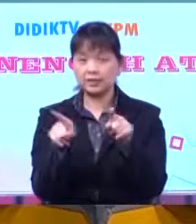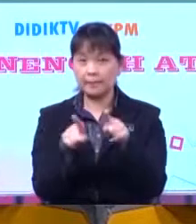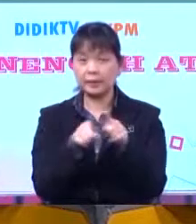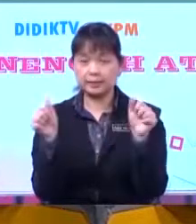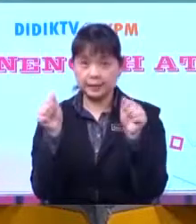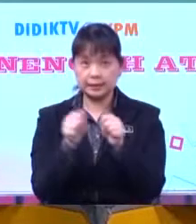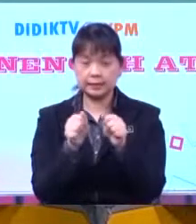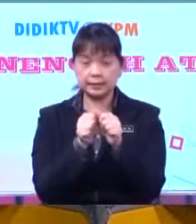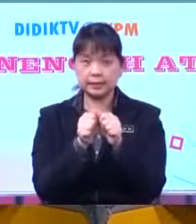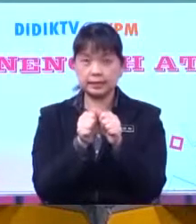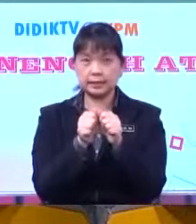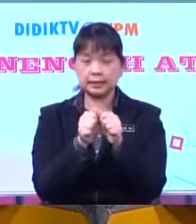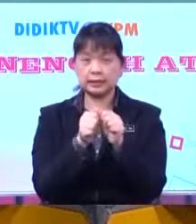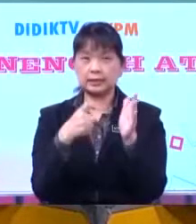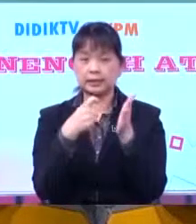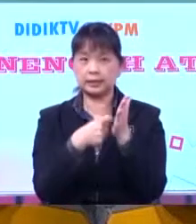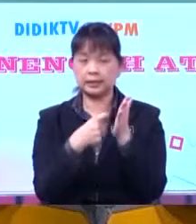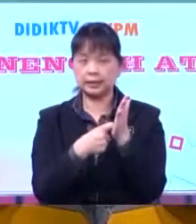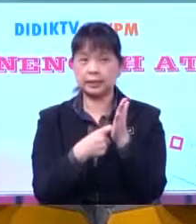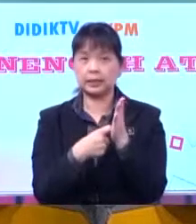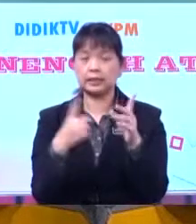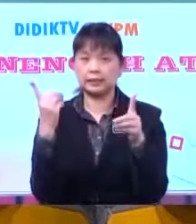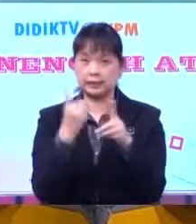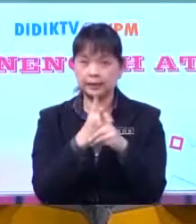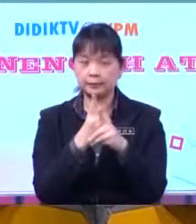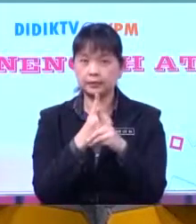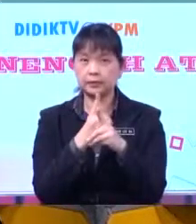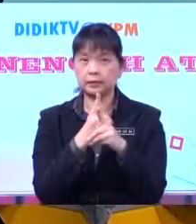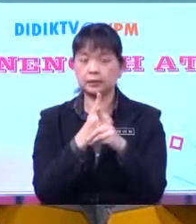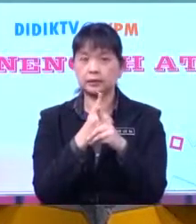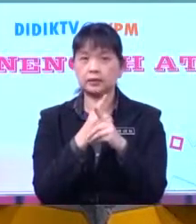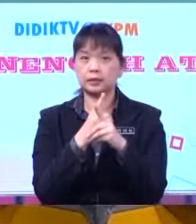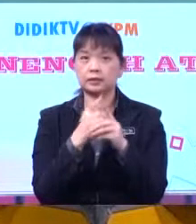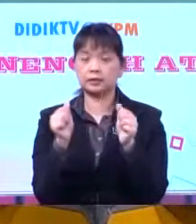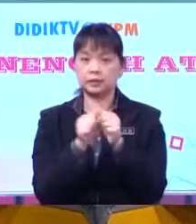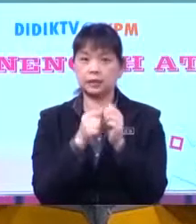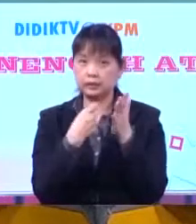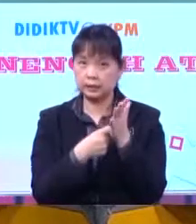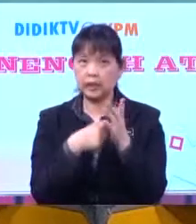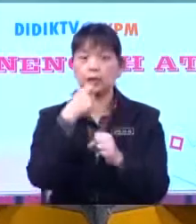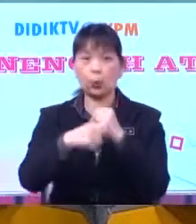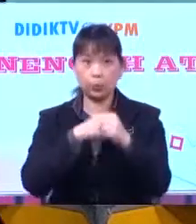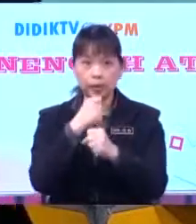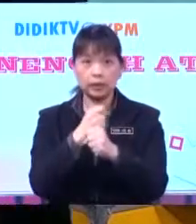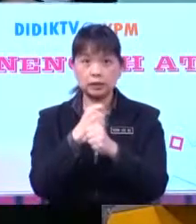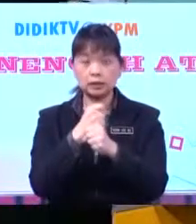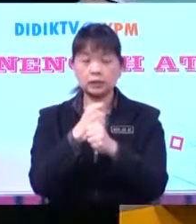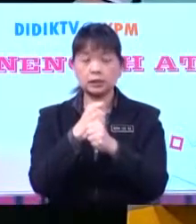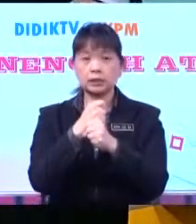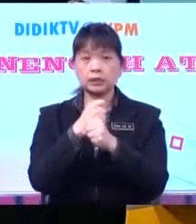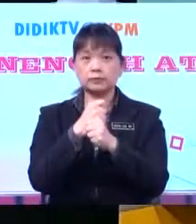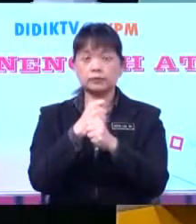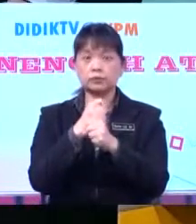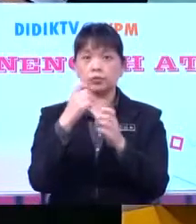ph kadar Cukai darat dengan nilai tahunan itu saja keluar ya oke Cukai